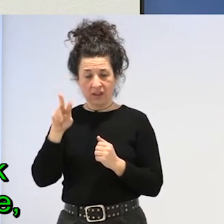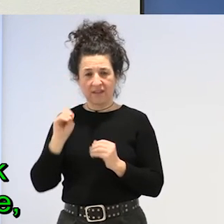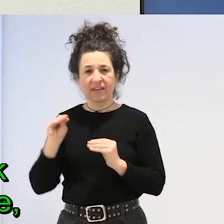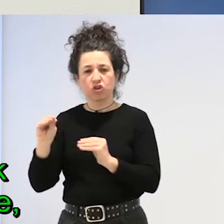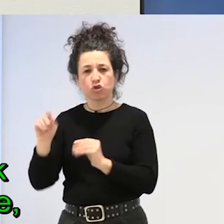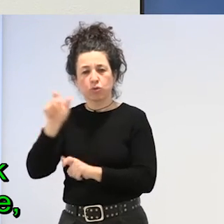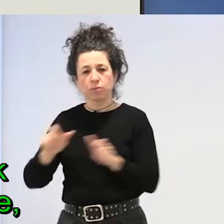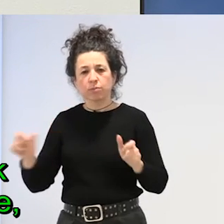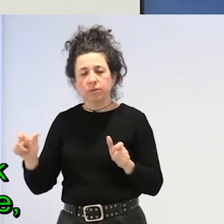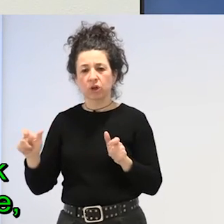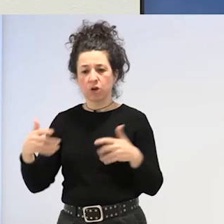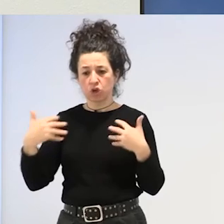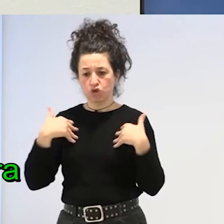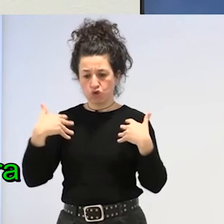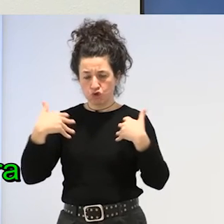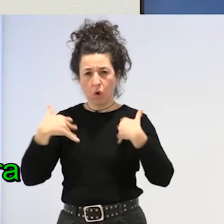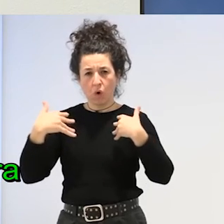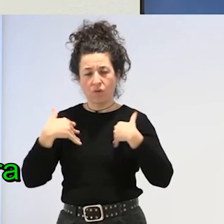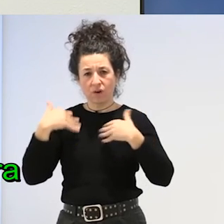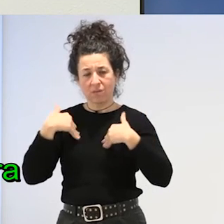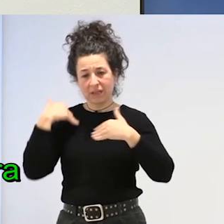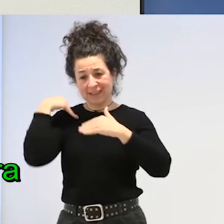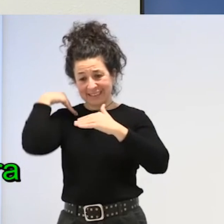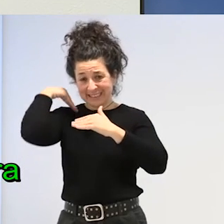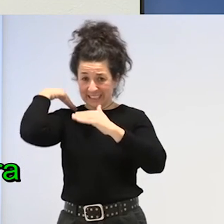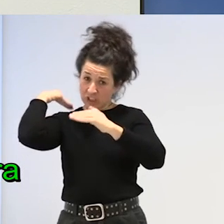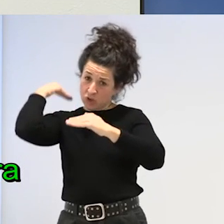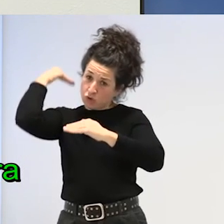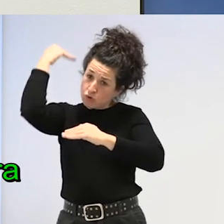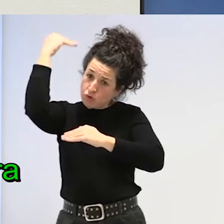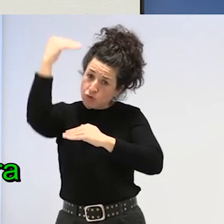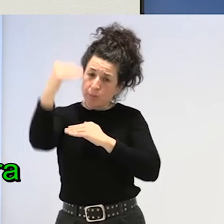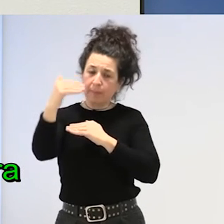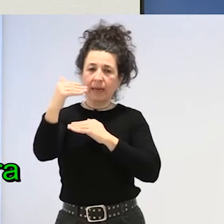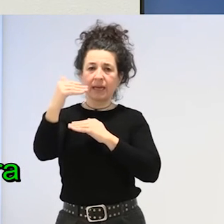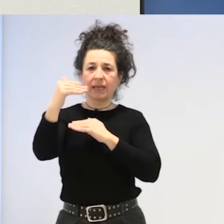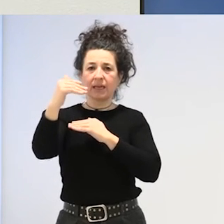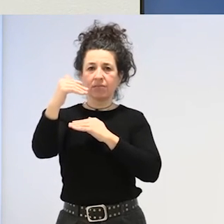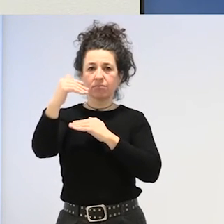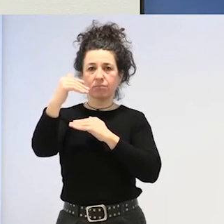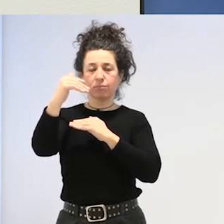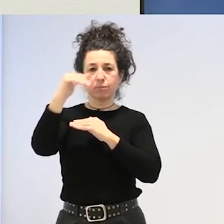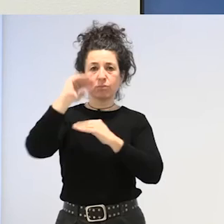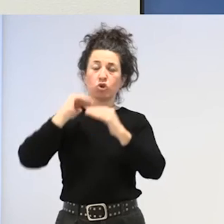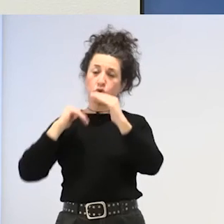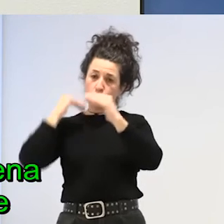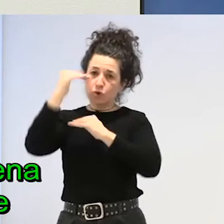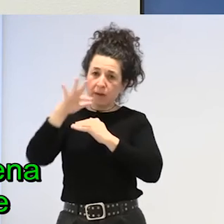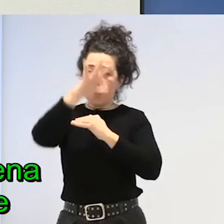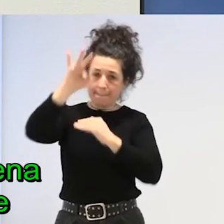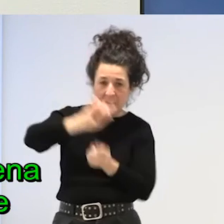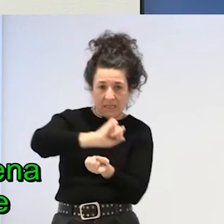dute, sufrimendua zeharkatzen dute eta beste aldetik ateratzen dira eraldatuta.